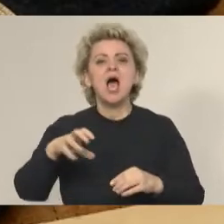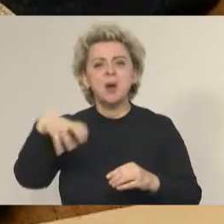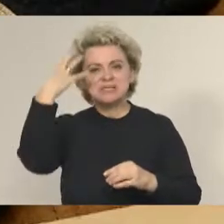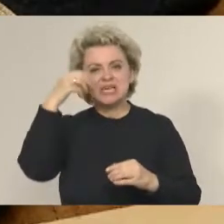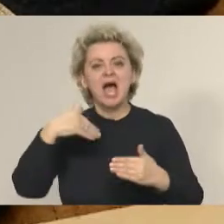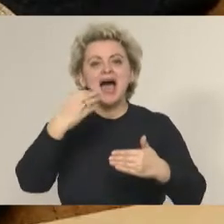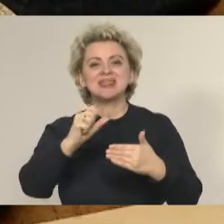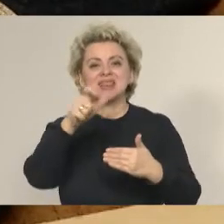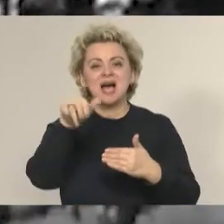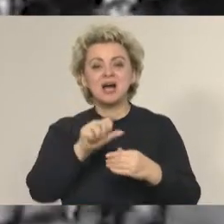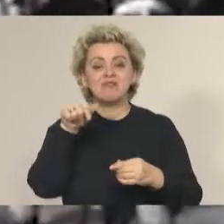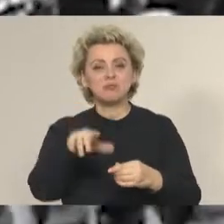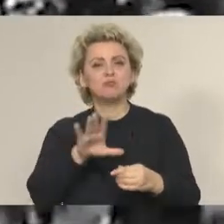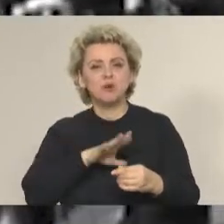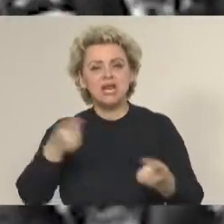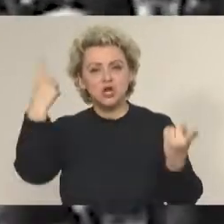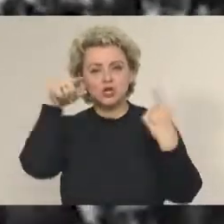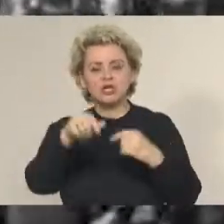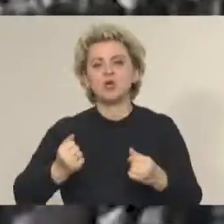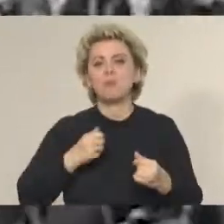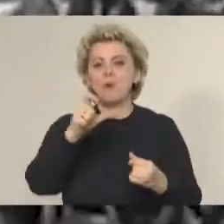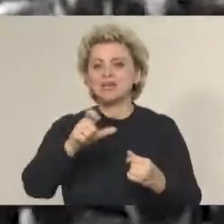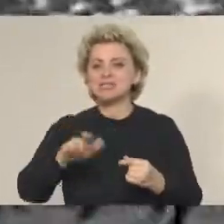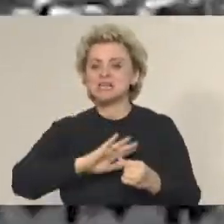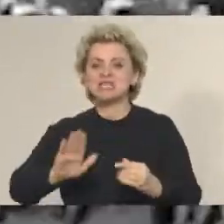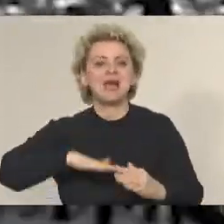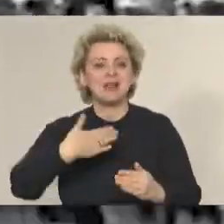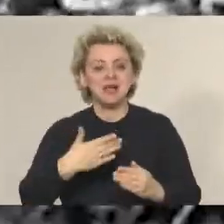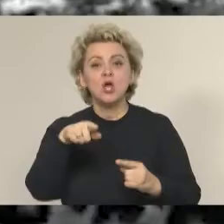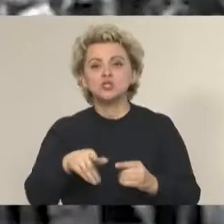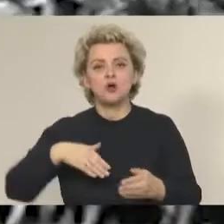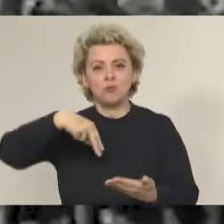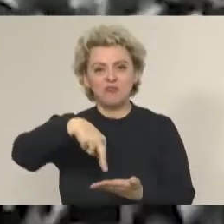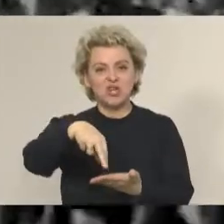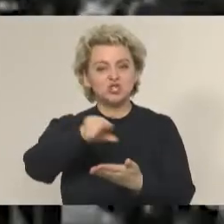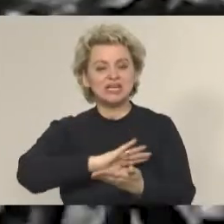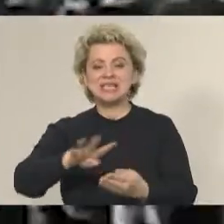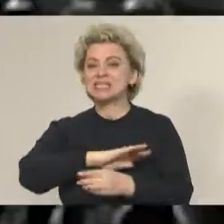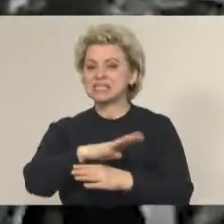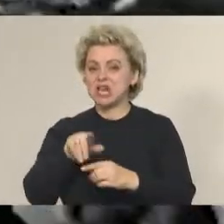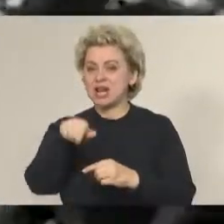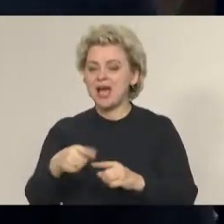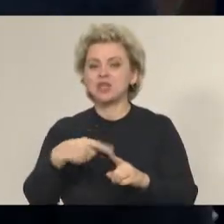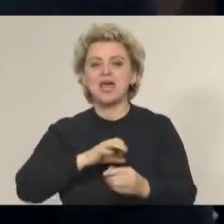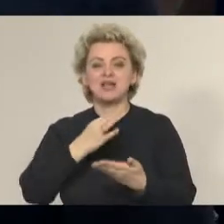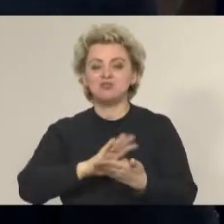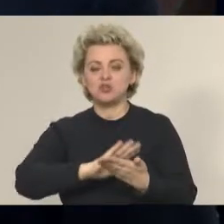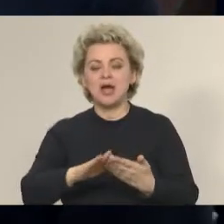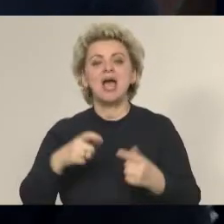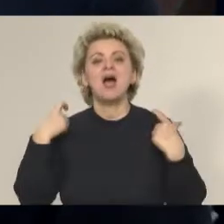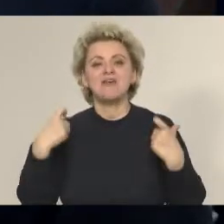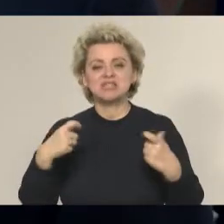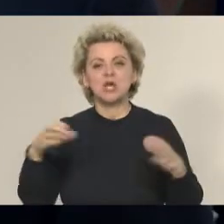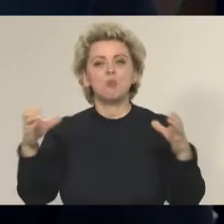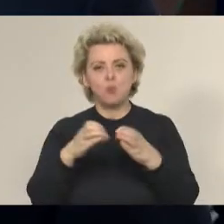психических атаках марковцев ходят легенды. Бойцы не кланялись пулям, шли во весь рост, не стреляя на пулеметы. Офицерский